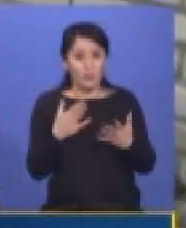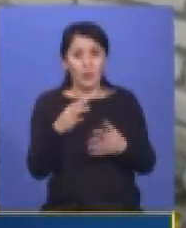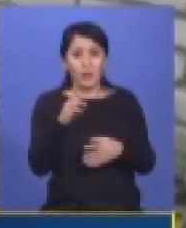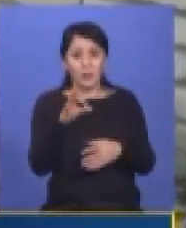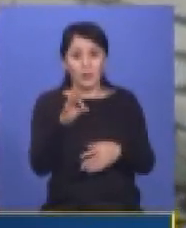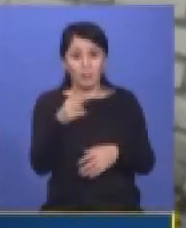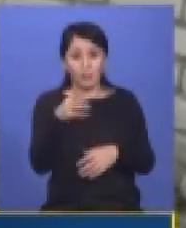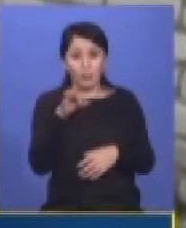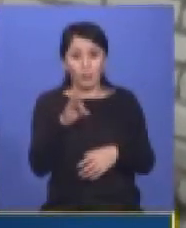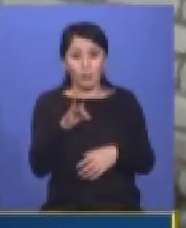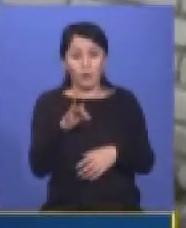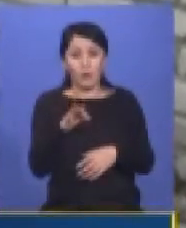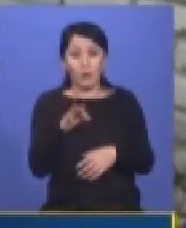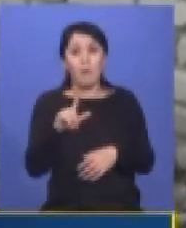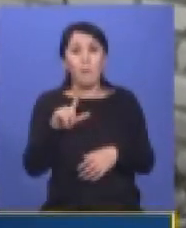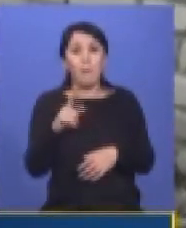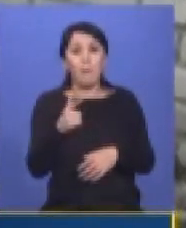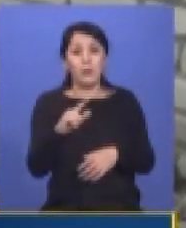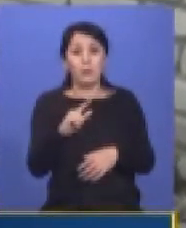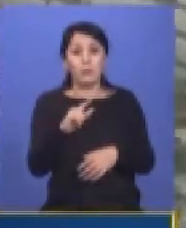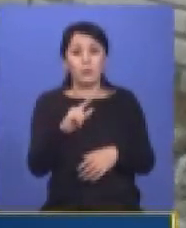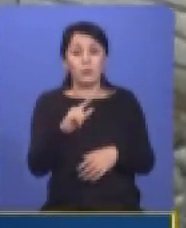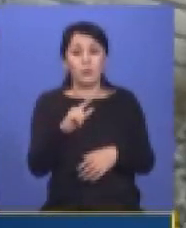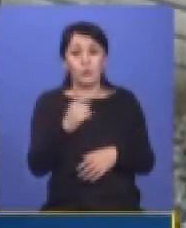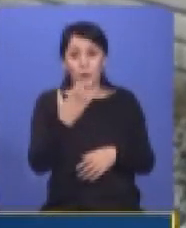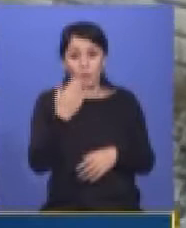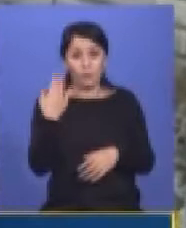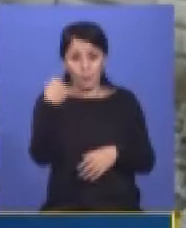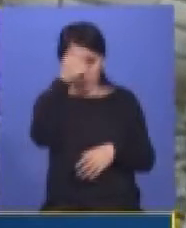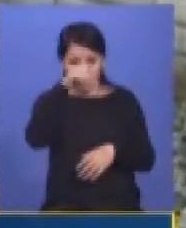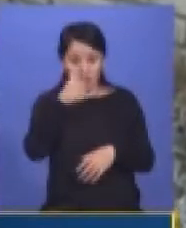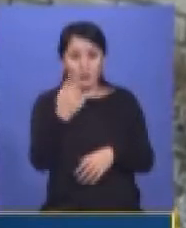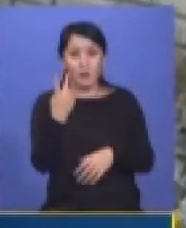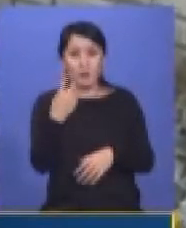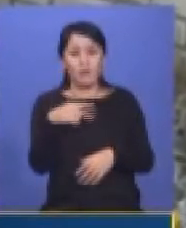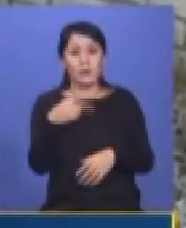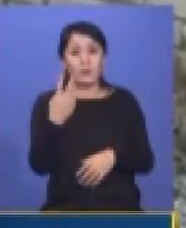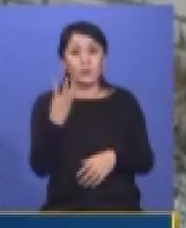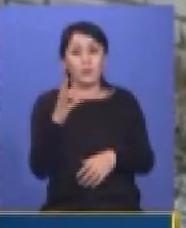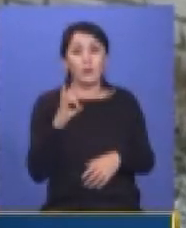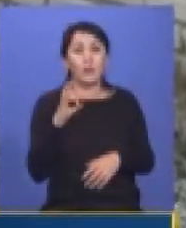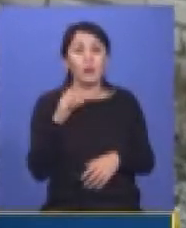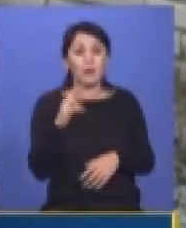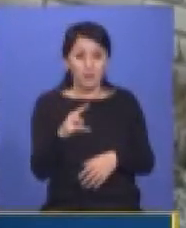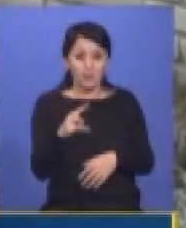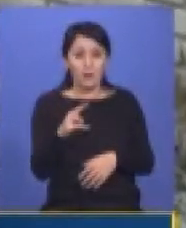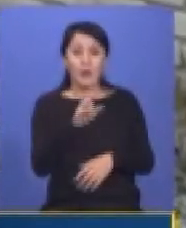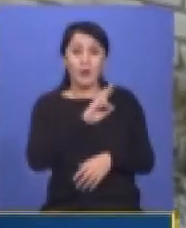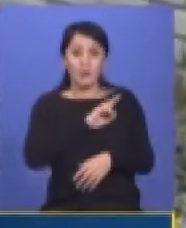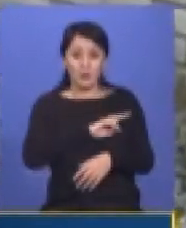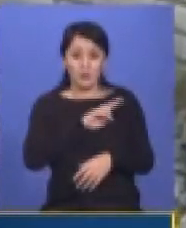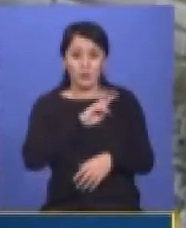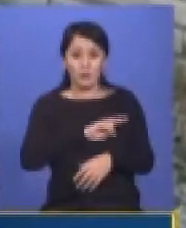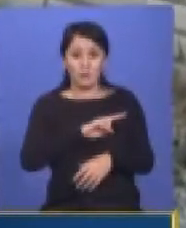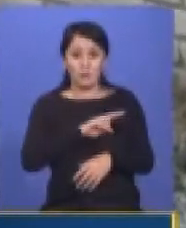Если анандай ақша төлеп атсақ, неге жылу қосылмайды кішкене? Былтыр біз 24 октябрьде қосты осы жылуды, содан